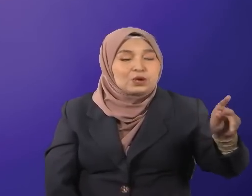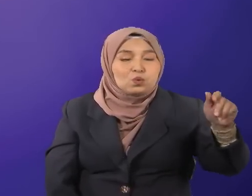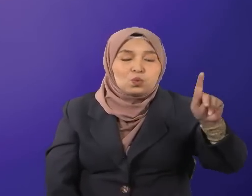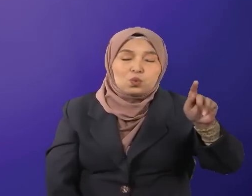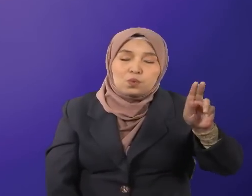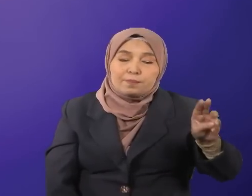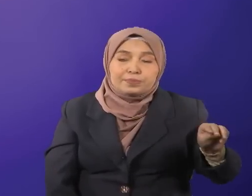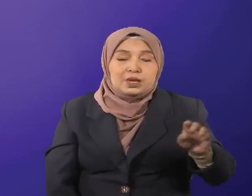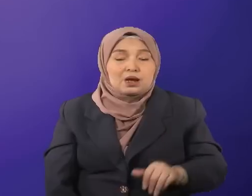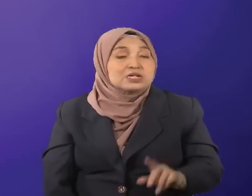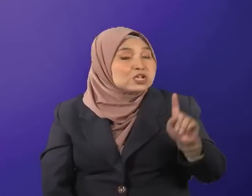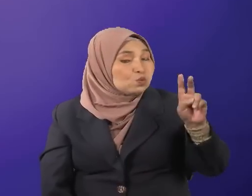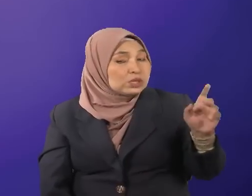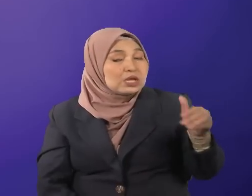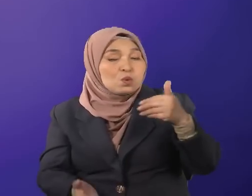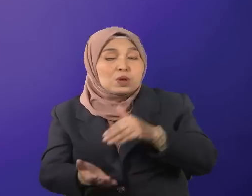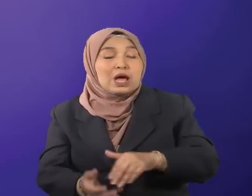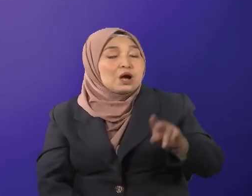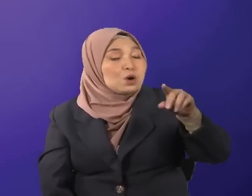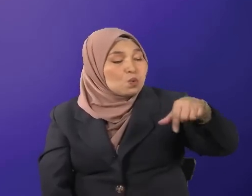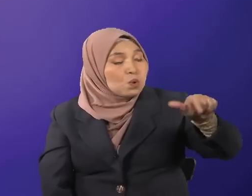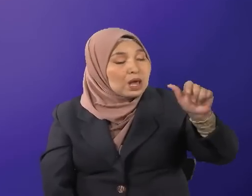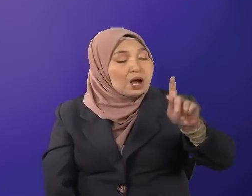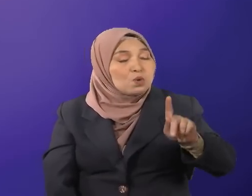أَأُنَبِّئُكُمْ. Sekali lagi ulang. 1 2 3. قُلْ